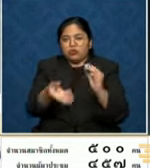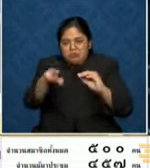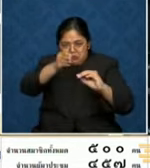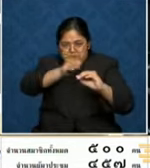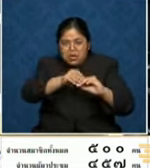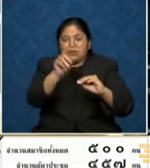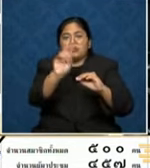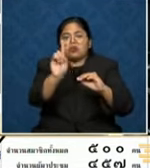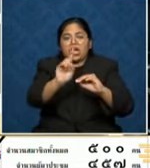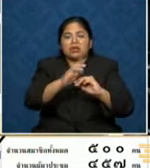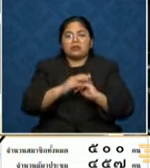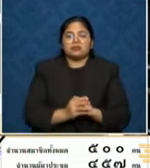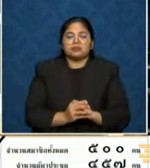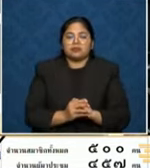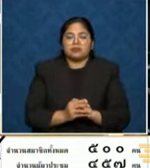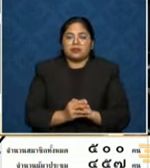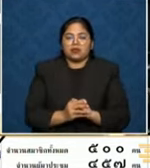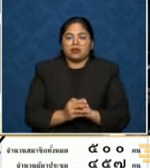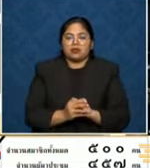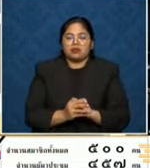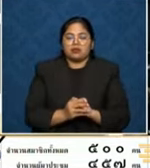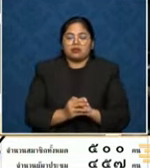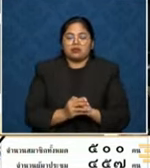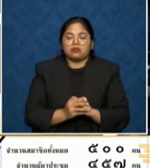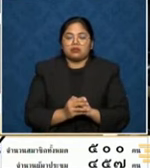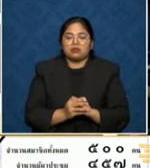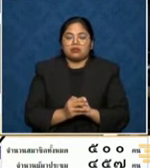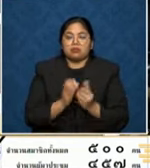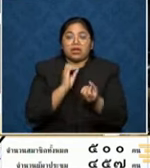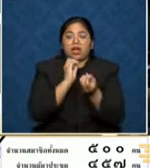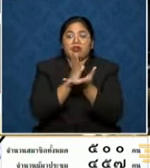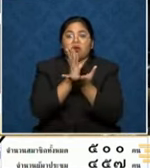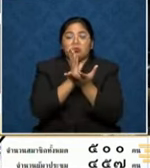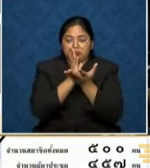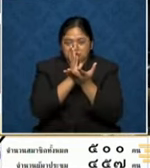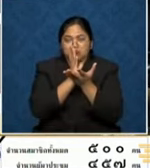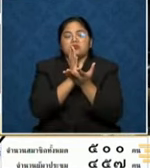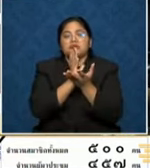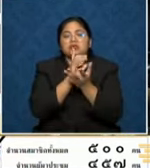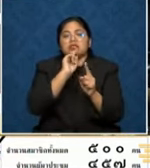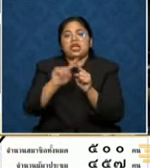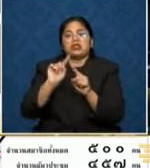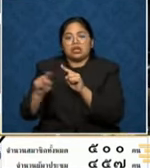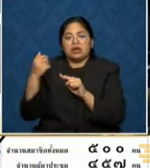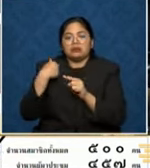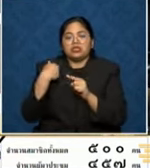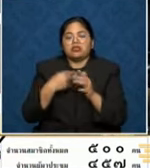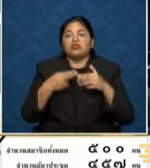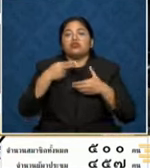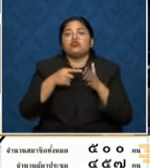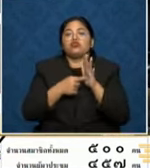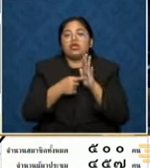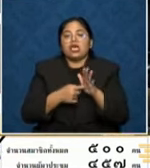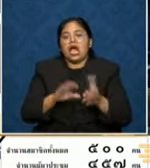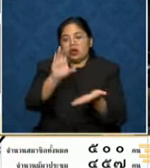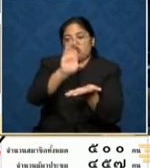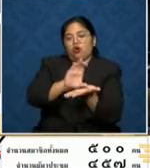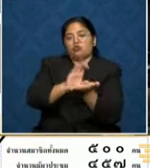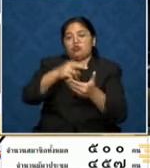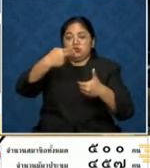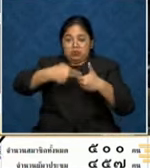นั่นก็คือภาระที่มันจะเกิดขึ้นกับหน่วยต่างๆนะคะอย่างเช่นกองทุนน้ำมันค่ะเพราะว่